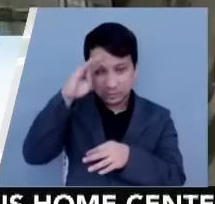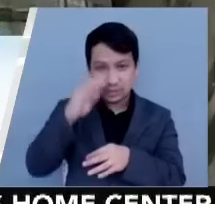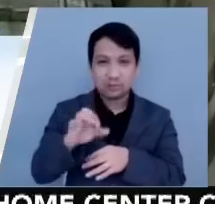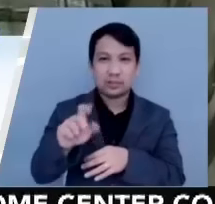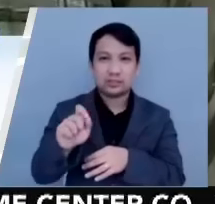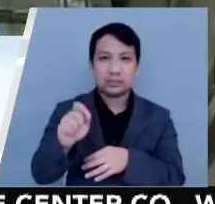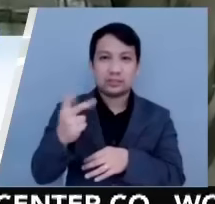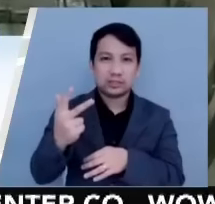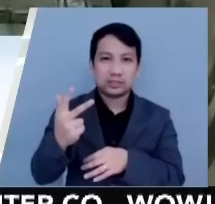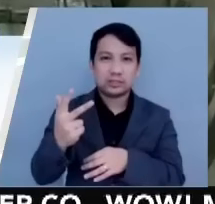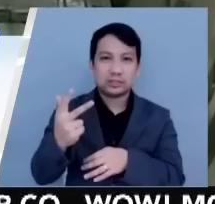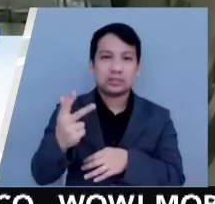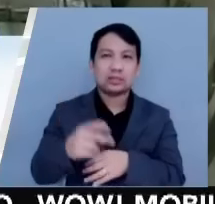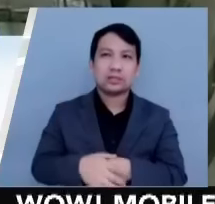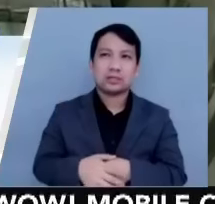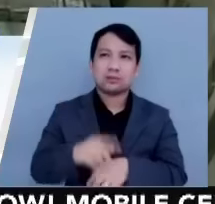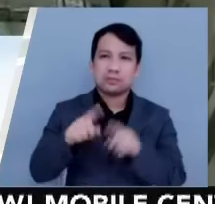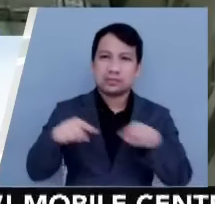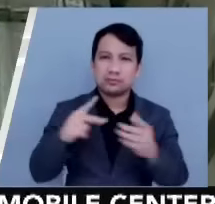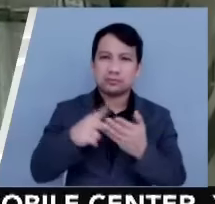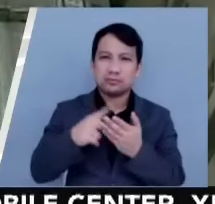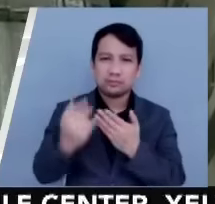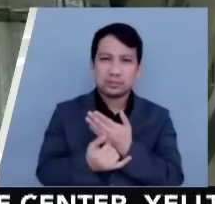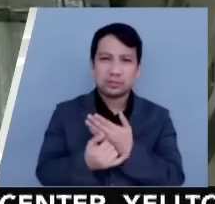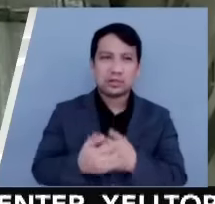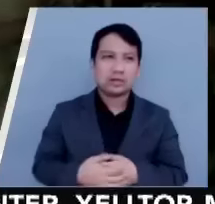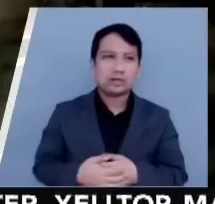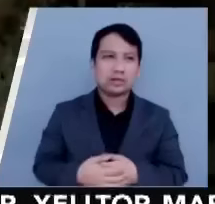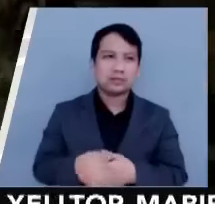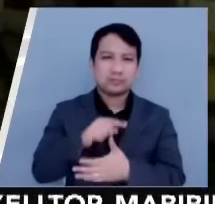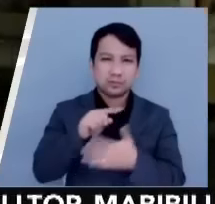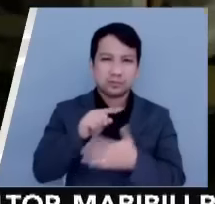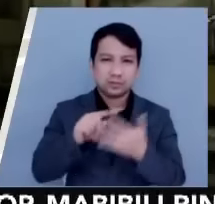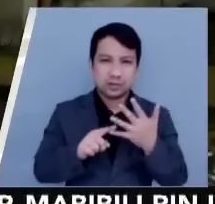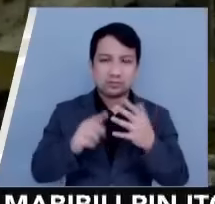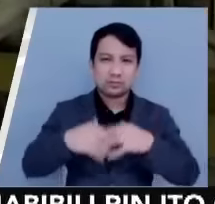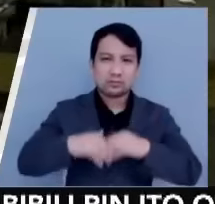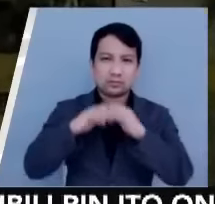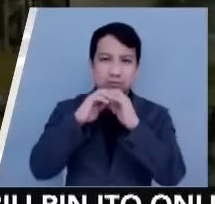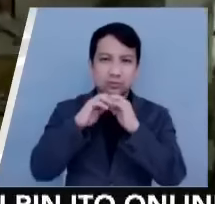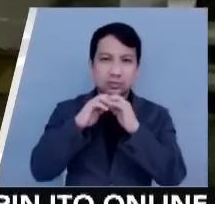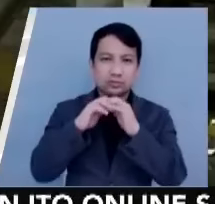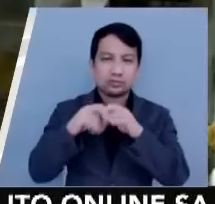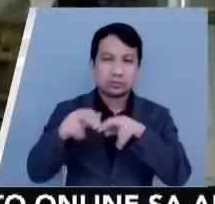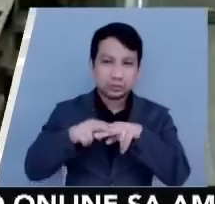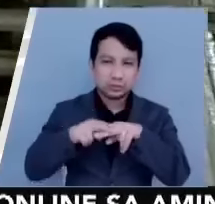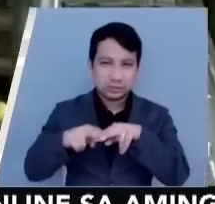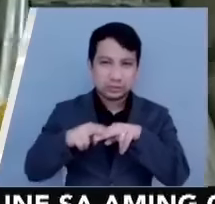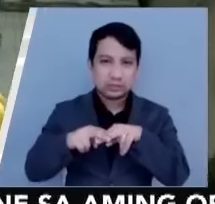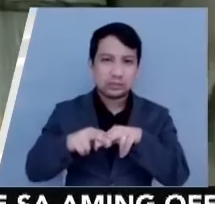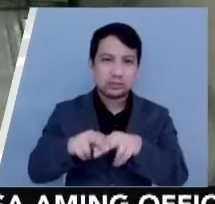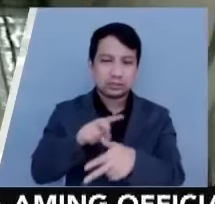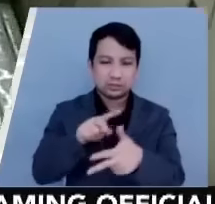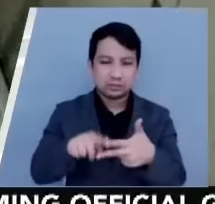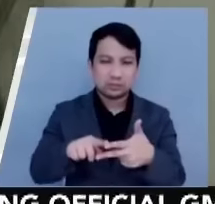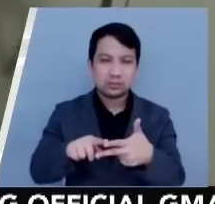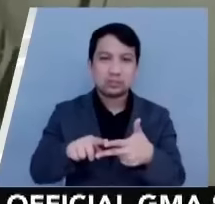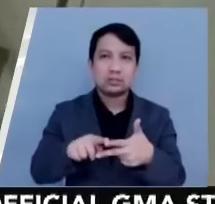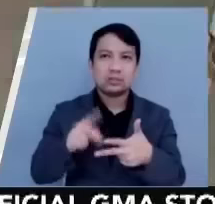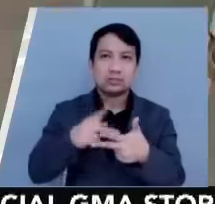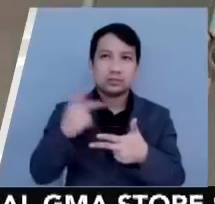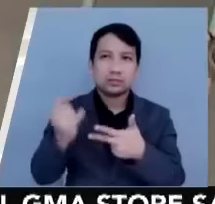Project, at iba pang proyekto. We have 5 ongoing construction railway projects, 3 pre-construction projects, and